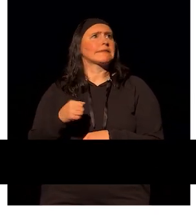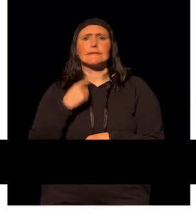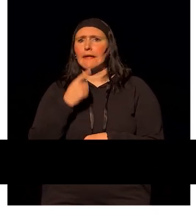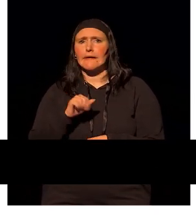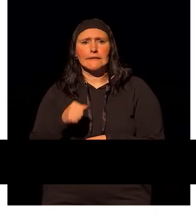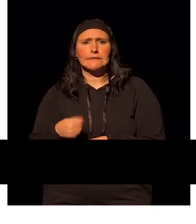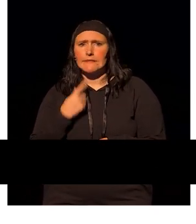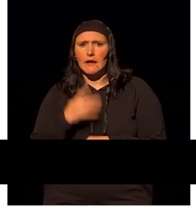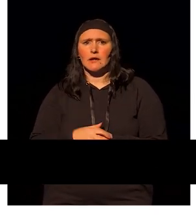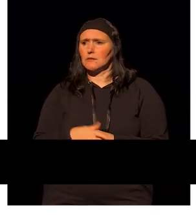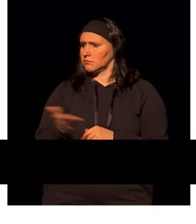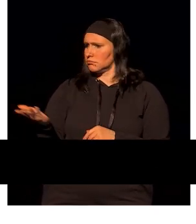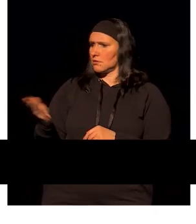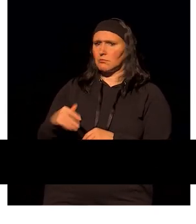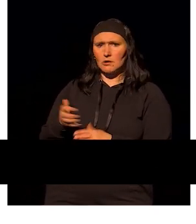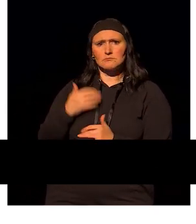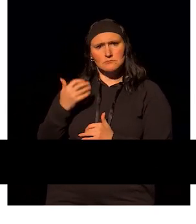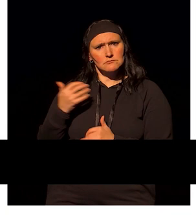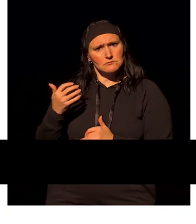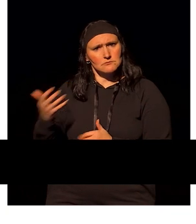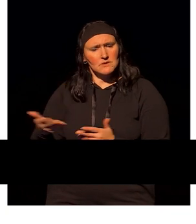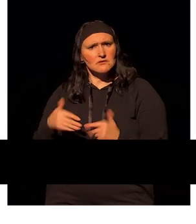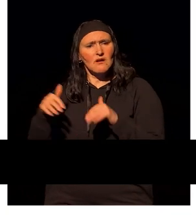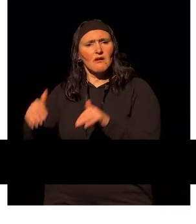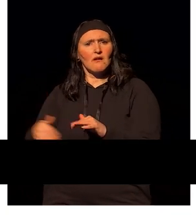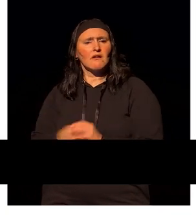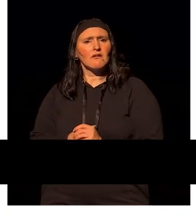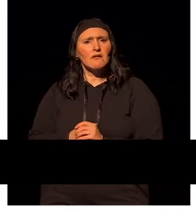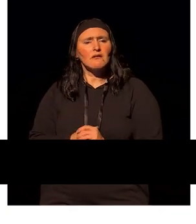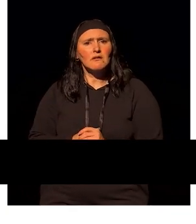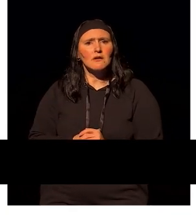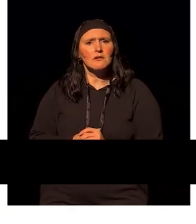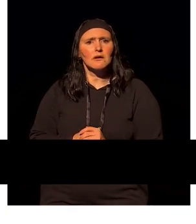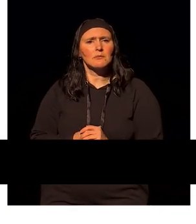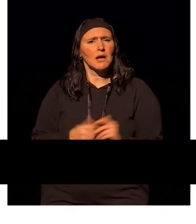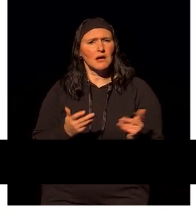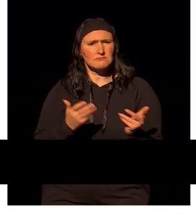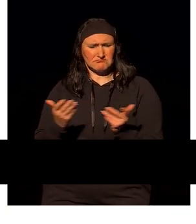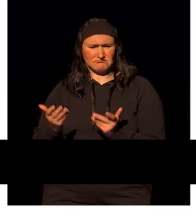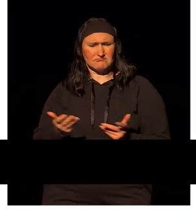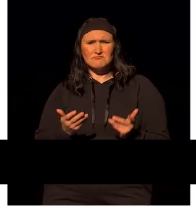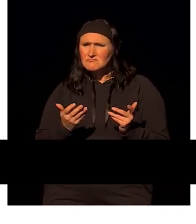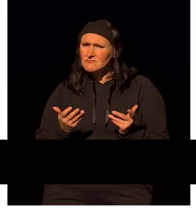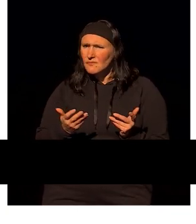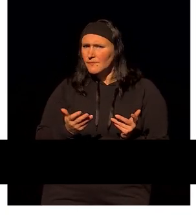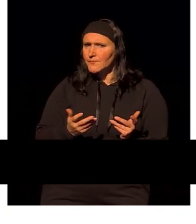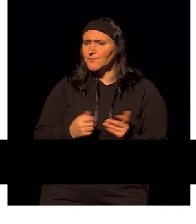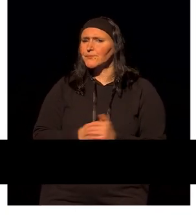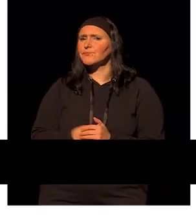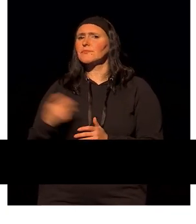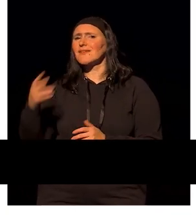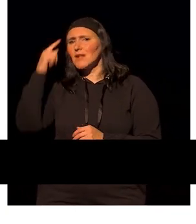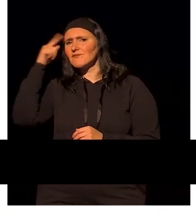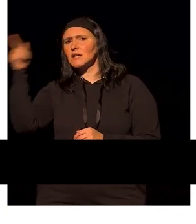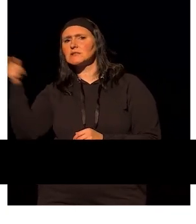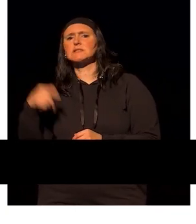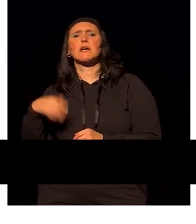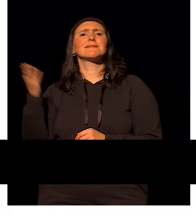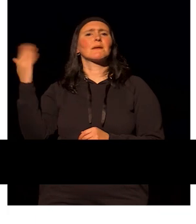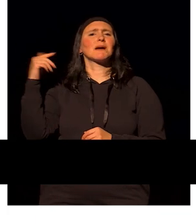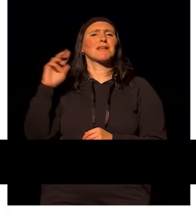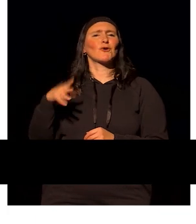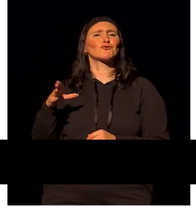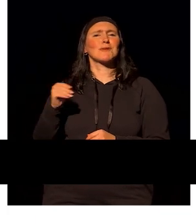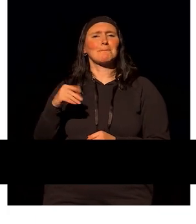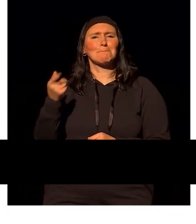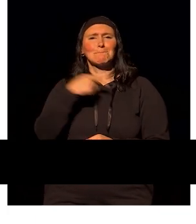glaube, das läuft so auf ähnlicher Ebene. Ich meine, du wirst dich erinnern, wir waren ja gemeinsam in Kassel,